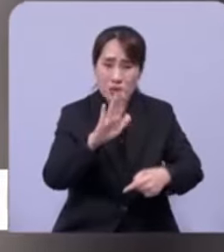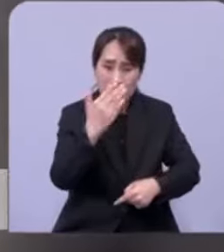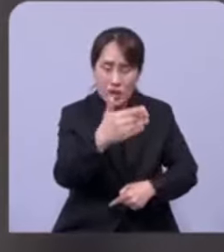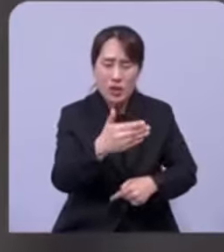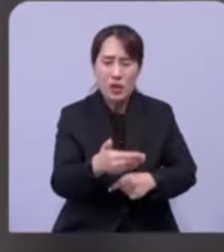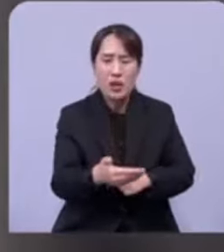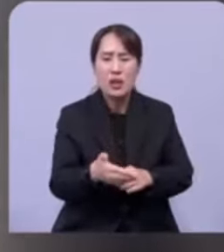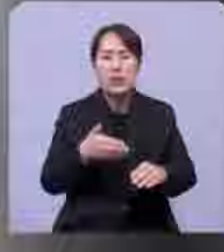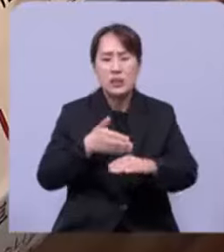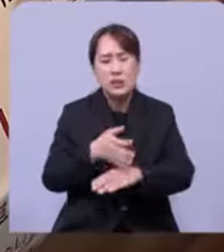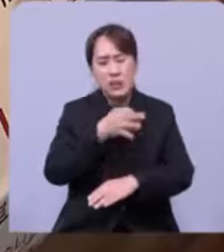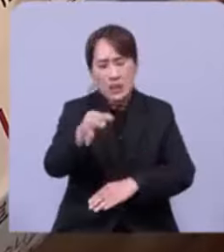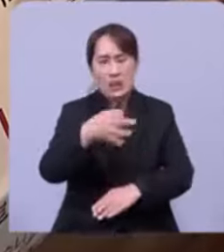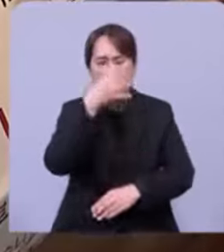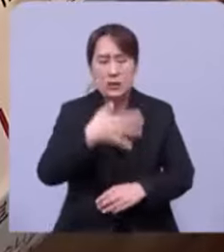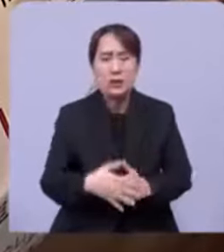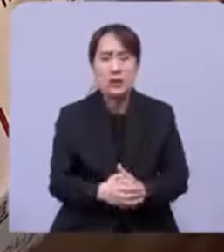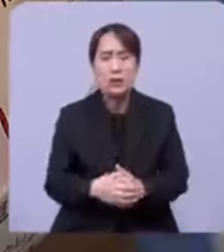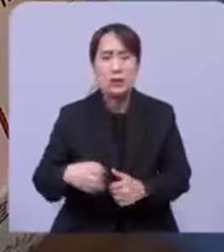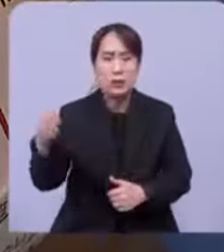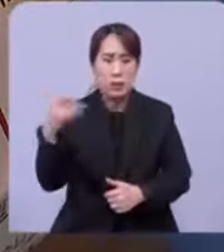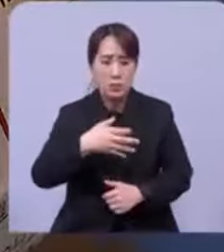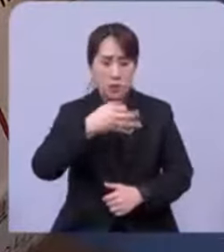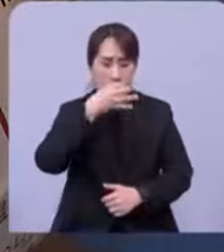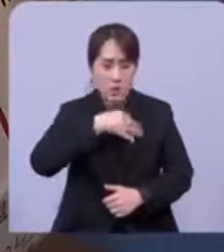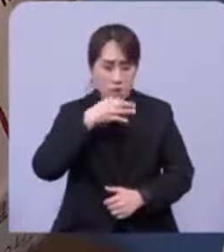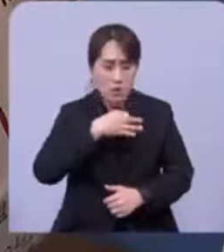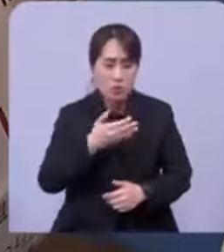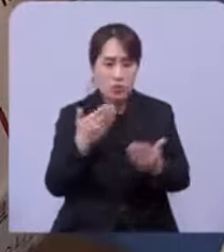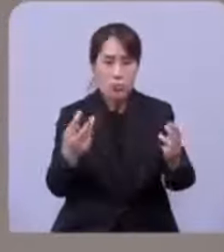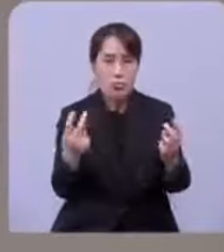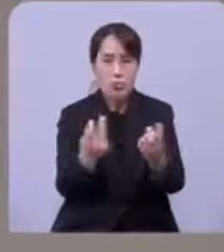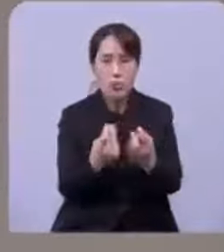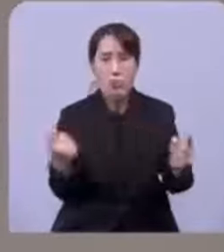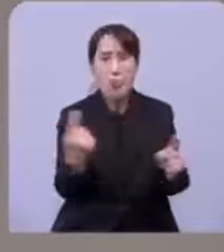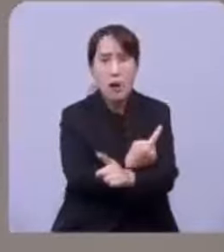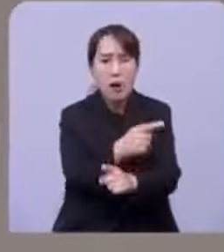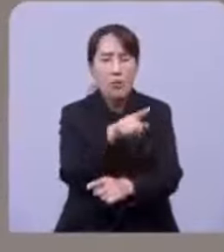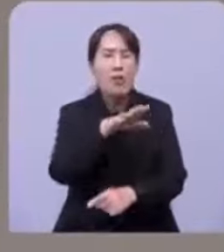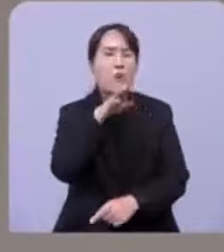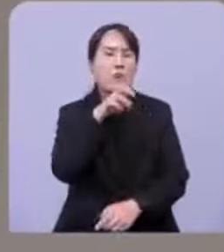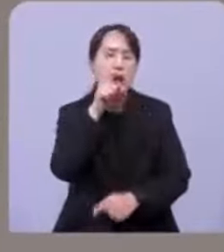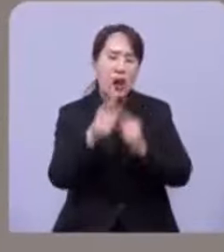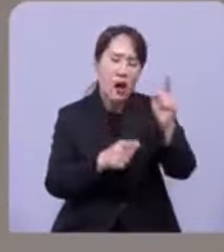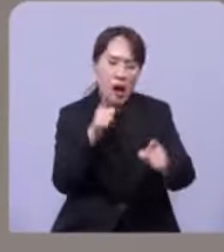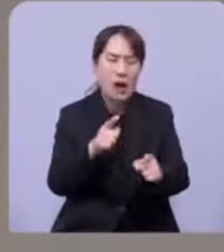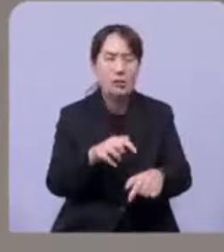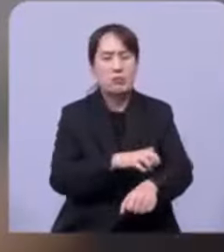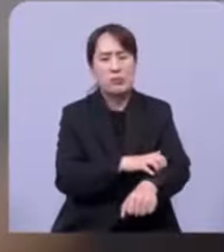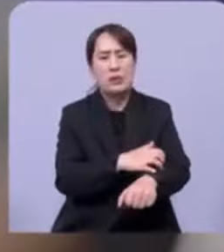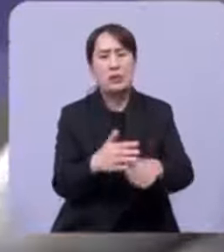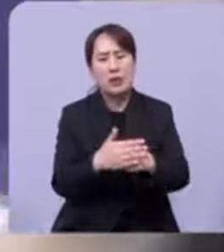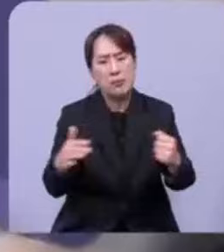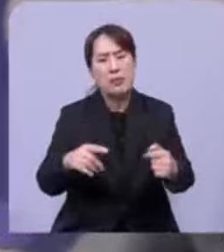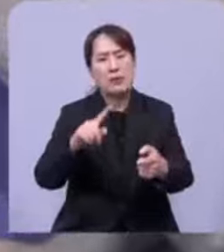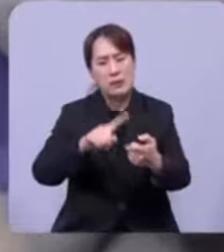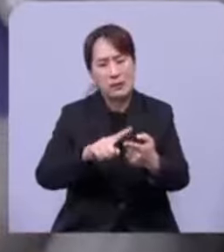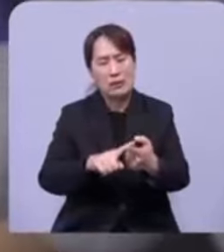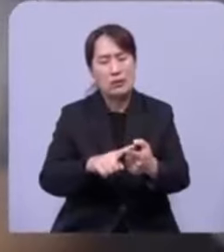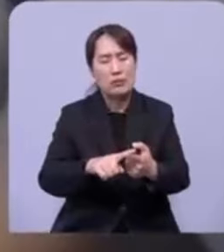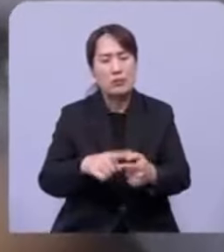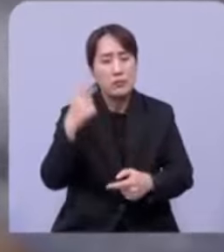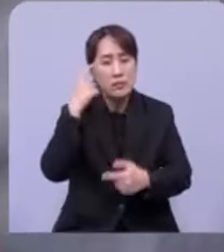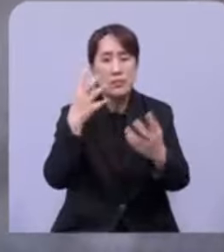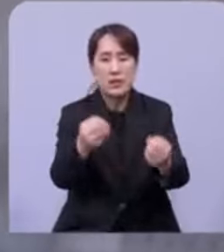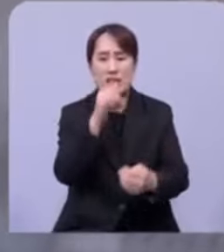후불형 지급이 어렵고 갑자기 인센티브 지급 방식을 바꾸면 민원과 혼선이 우려된다는 입장입니다